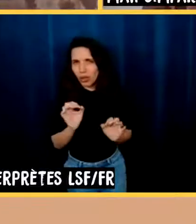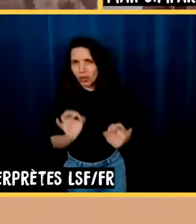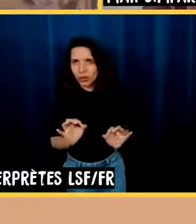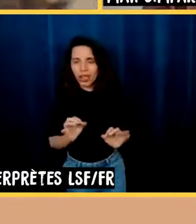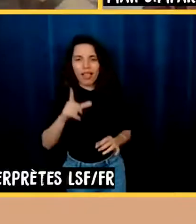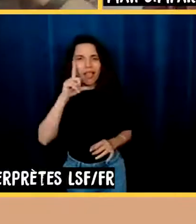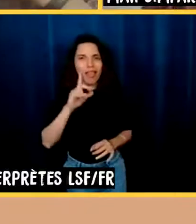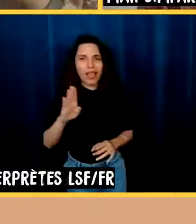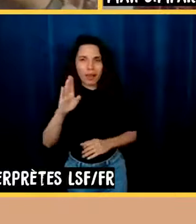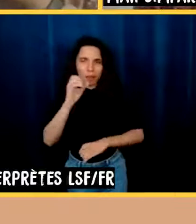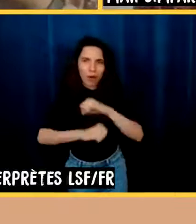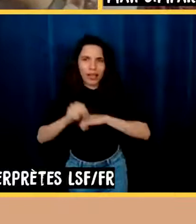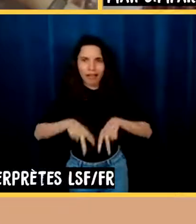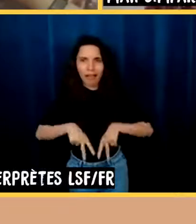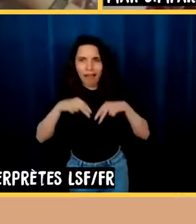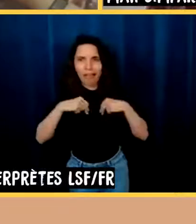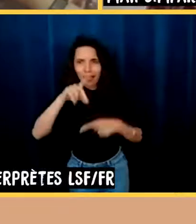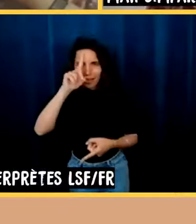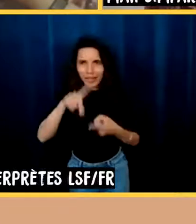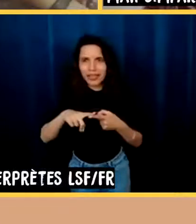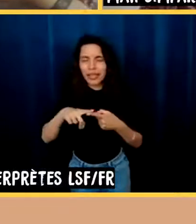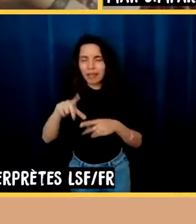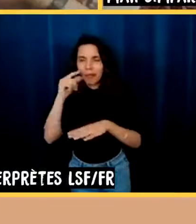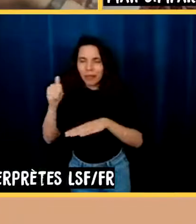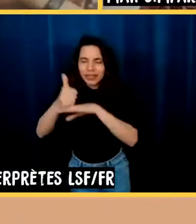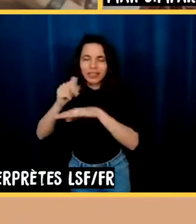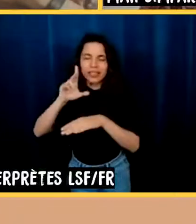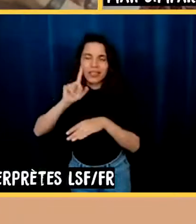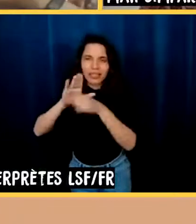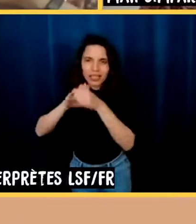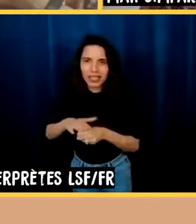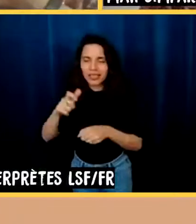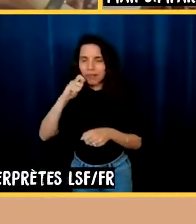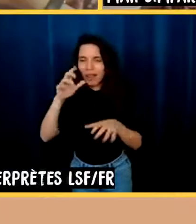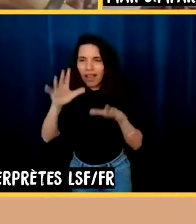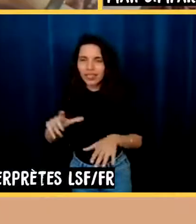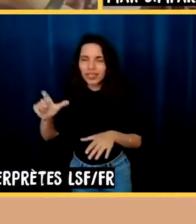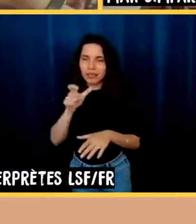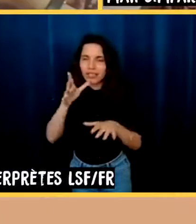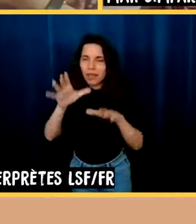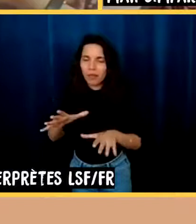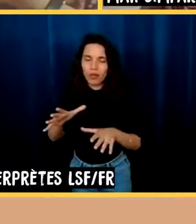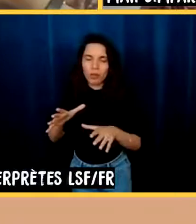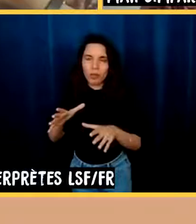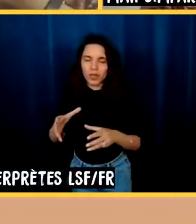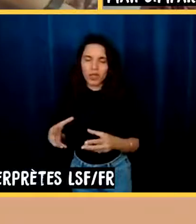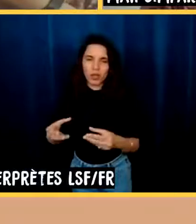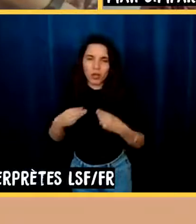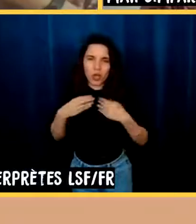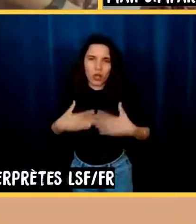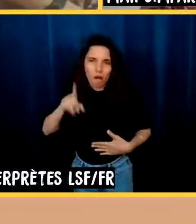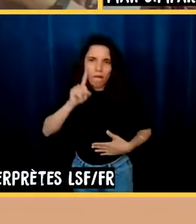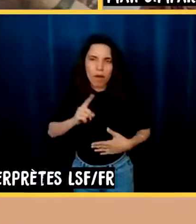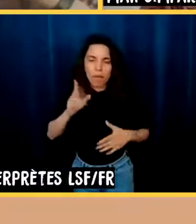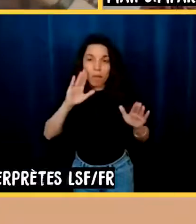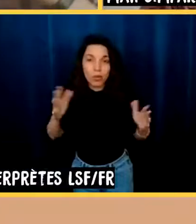a organisé un atelier en fait, sur l'impact du sexisme, du racisme et de l'islamophobie sur le corps des femmes musulmanes.